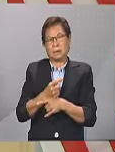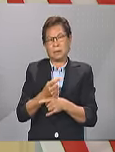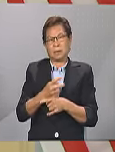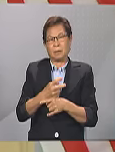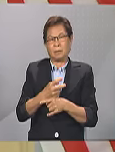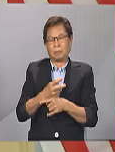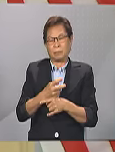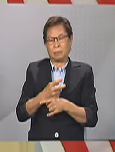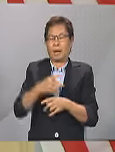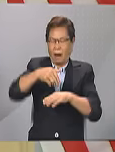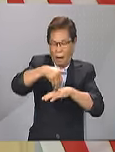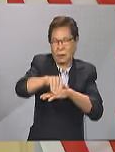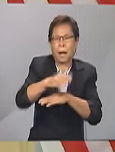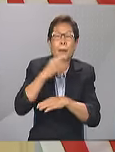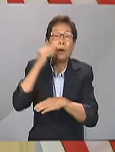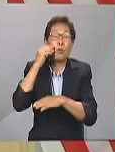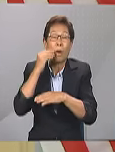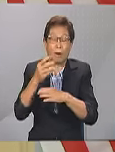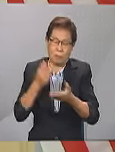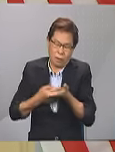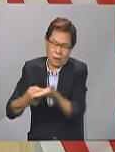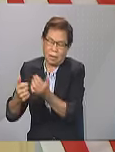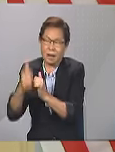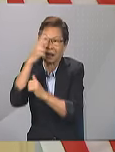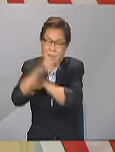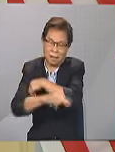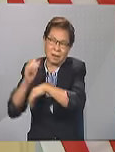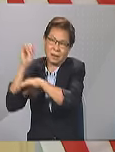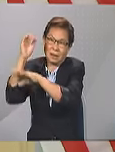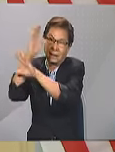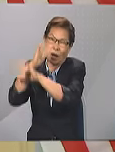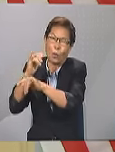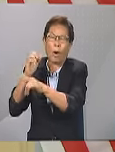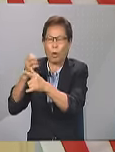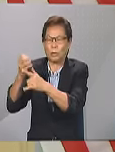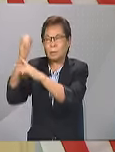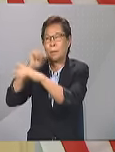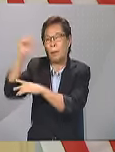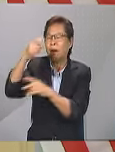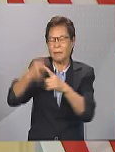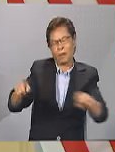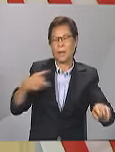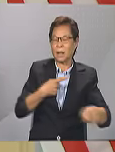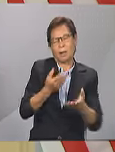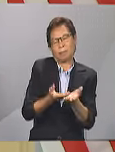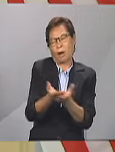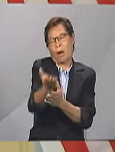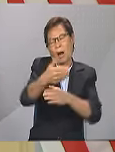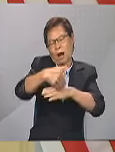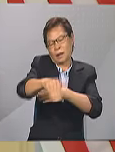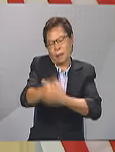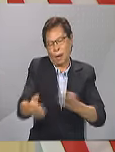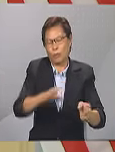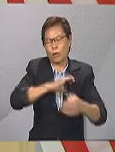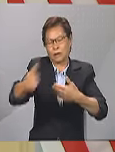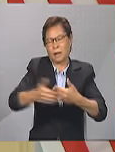sebagainya dibincangkan oleh kepiting dengan kajian Negeri harganya dia berbeda dengan kita kalau kita daerah boleh kepala